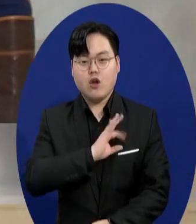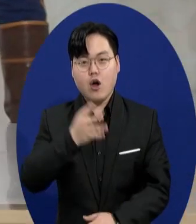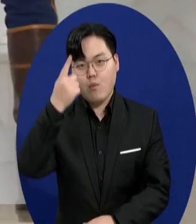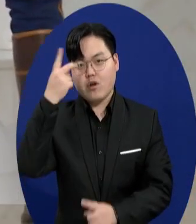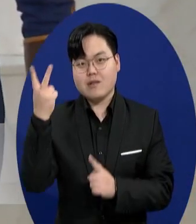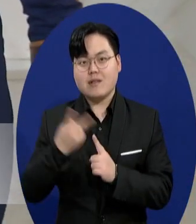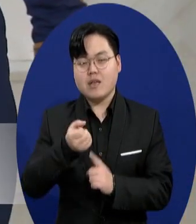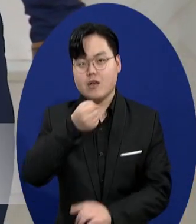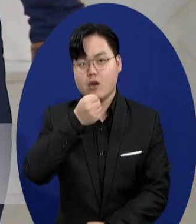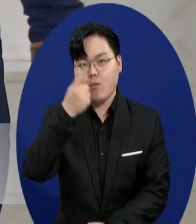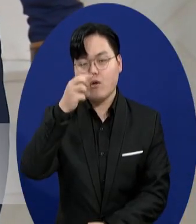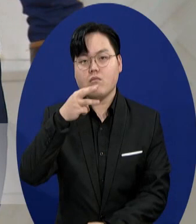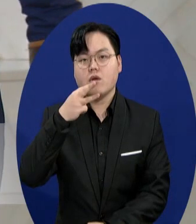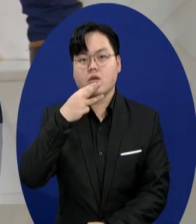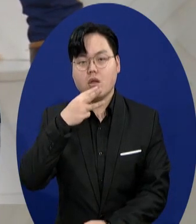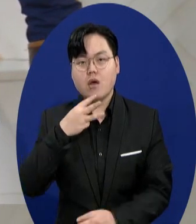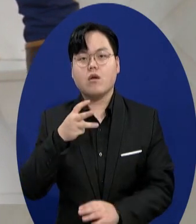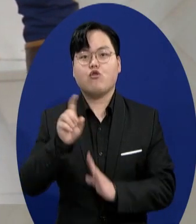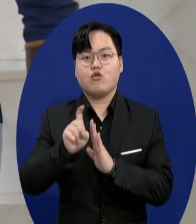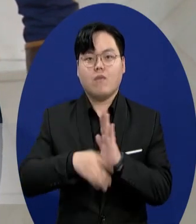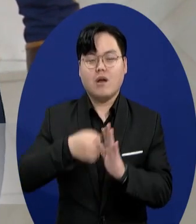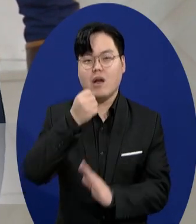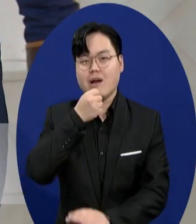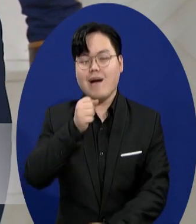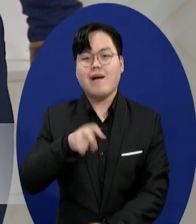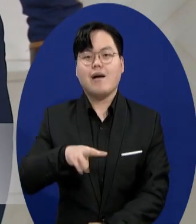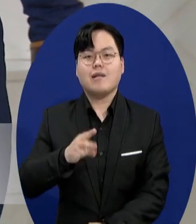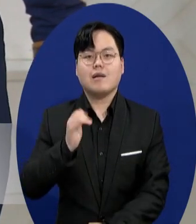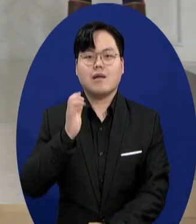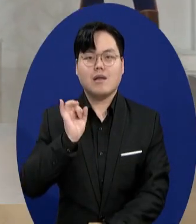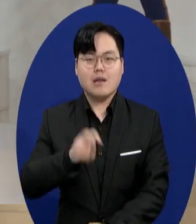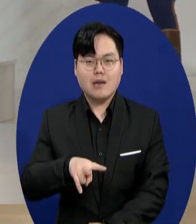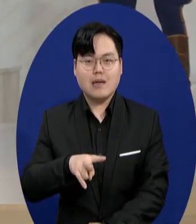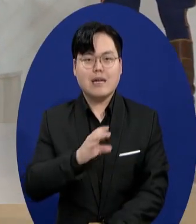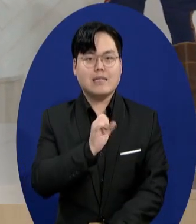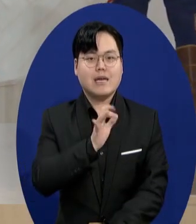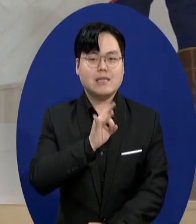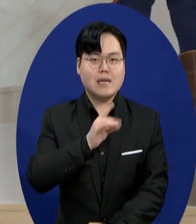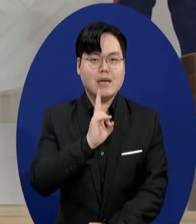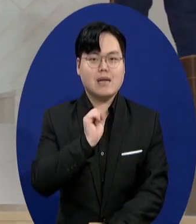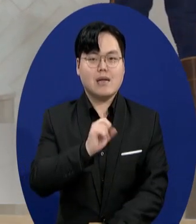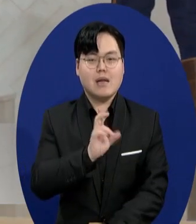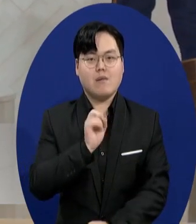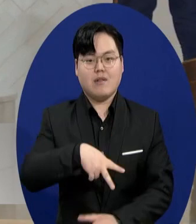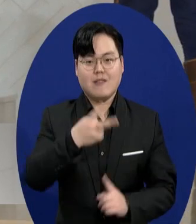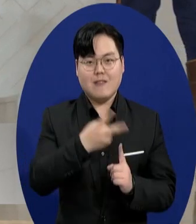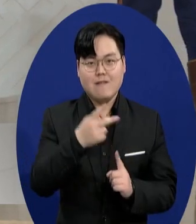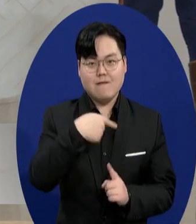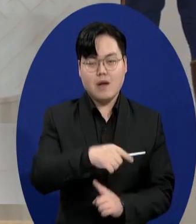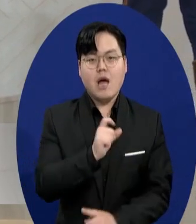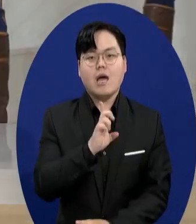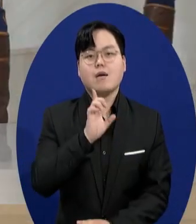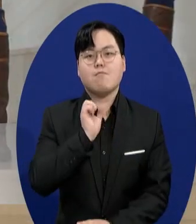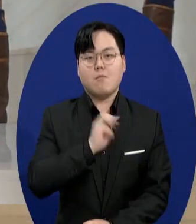радио телевизийн Монголын мэдээ суугийн тоомч Жигжит Сүрэнгийн Алтан Гэрэл, Сансар кабелийн телевизийн ерөнхий захирал Агван Лувсангийн Энхбат